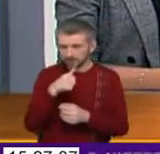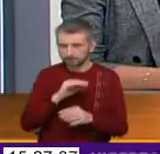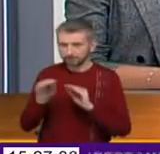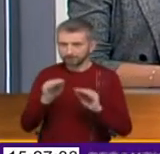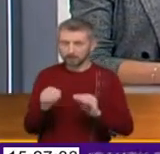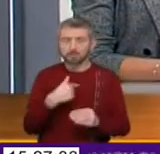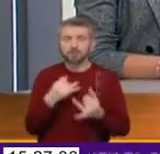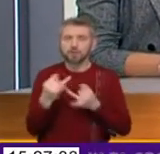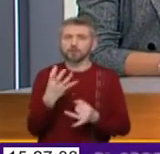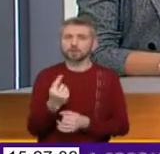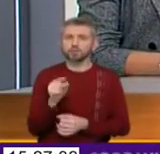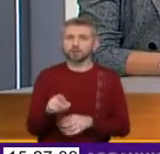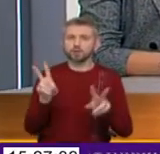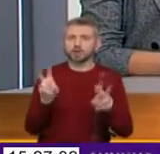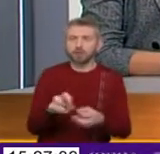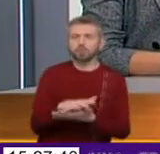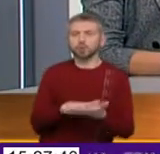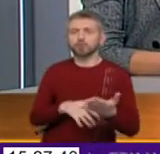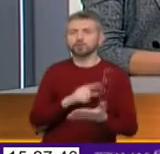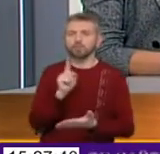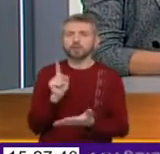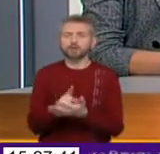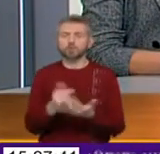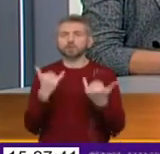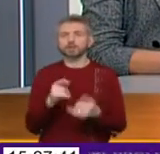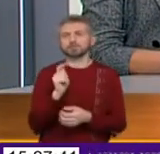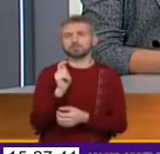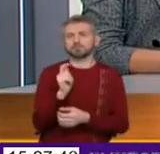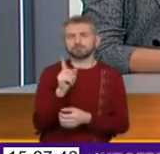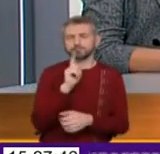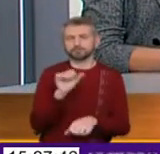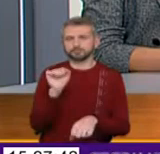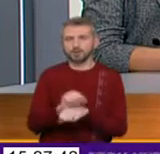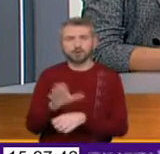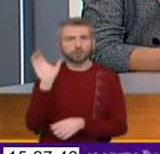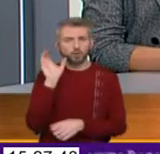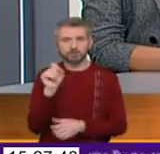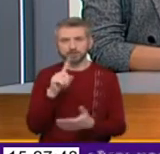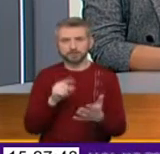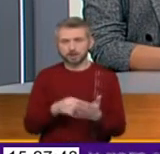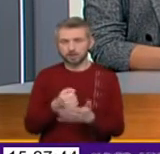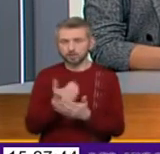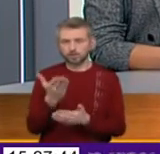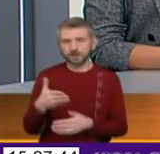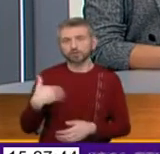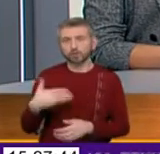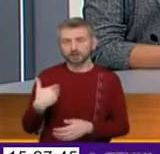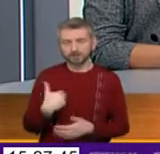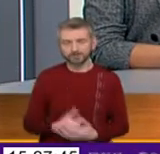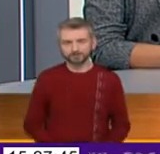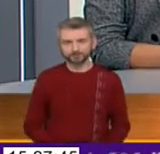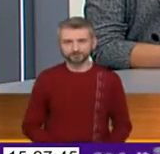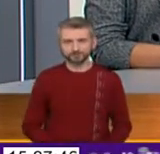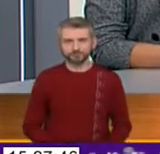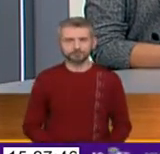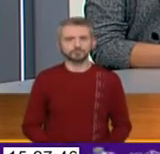поговоримо про цю тему, продовжимо обов'язково. Зараз поставимо її трішки на паузу, послухаємо запитання до вас. Добрий день, ви в ефірі.